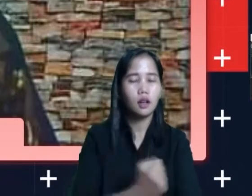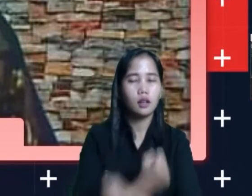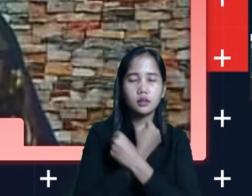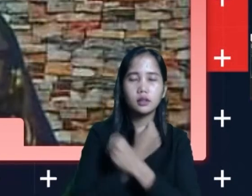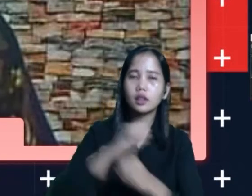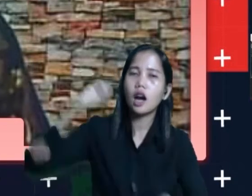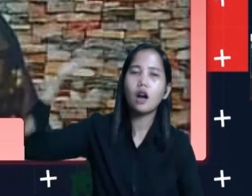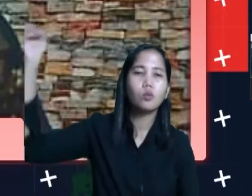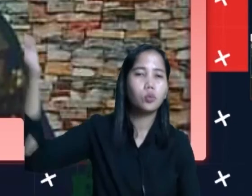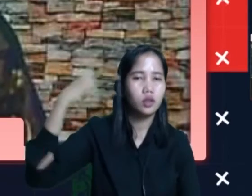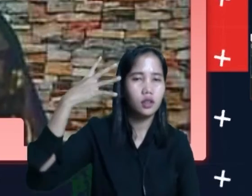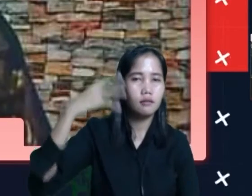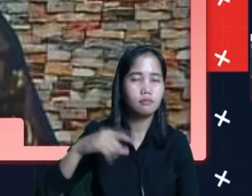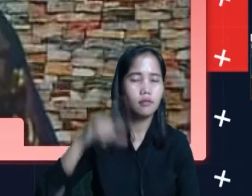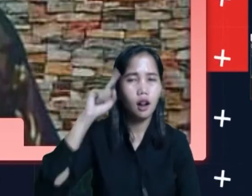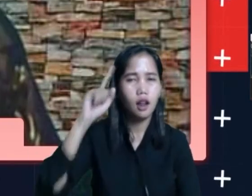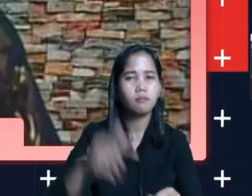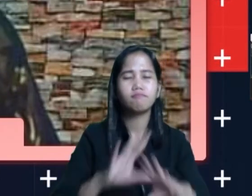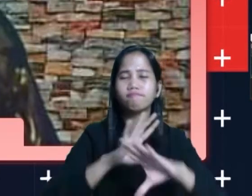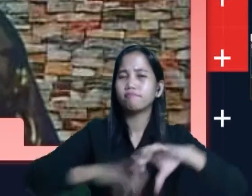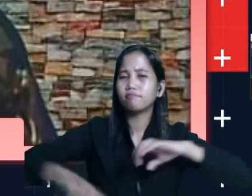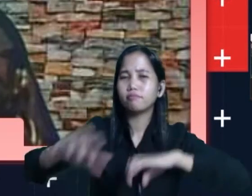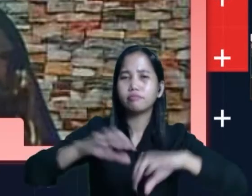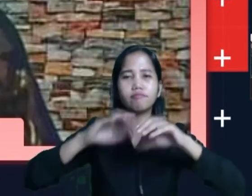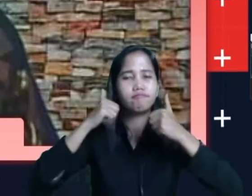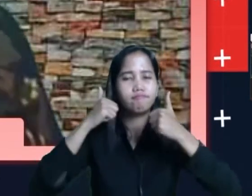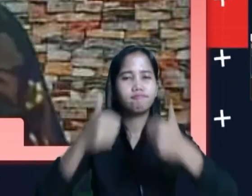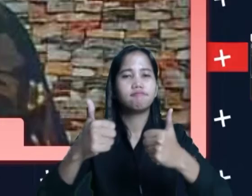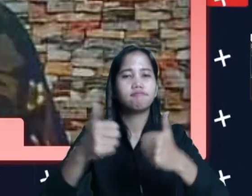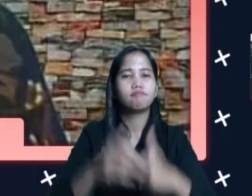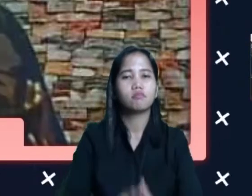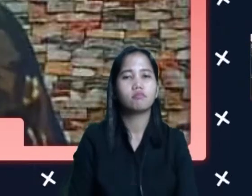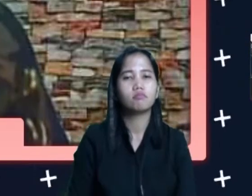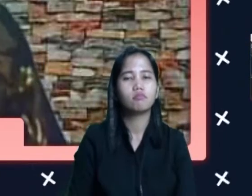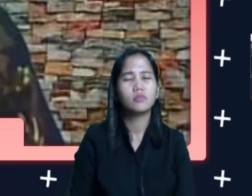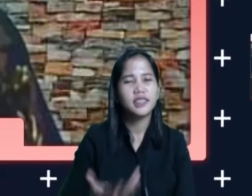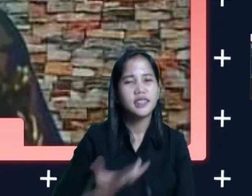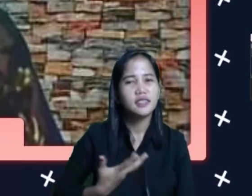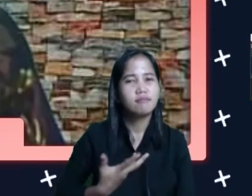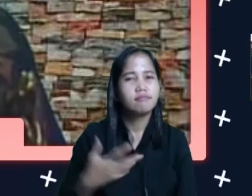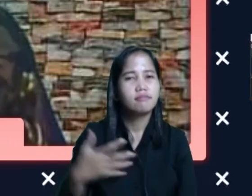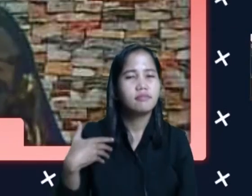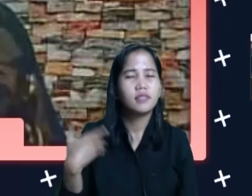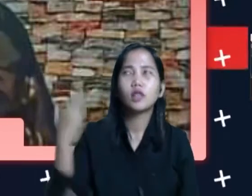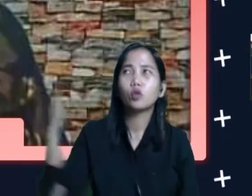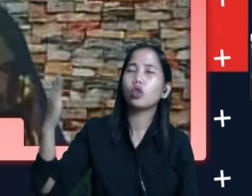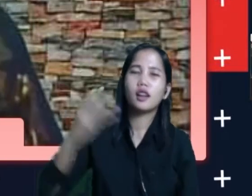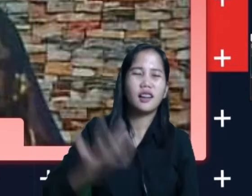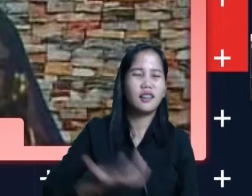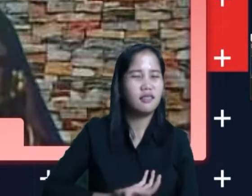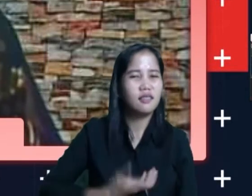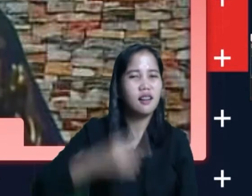melakukan kehendak Allah itu datangnya sebagai hasil keselamatan. Bukan